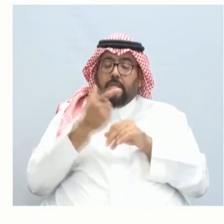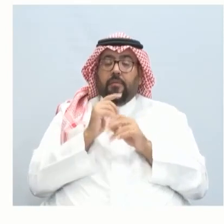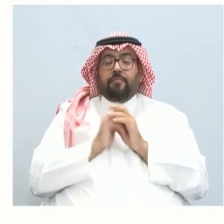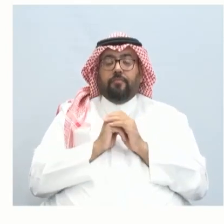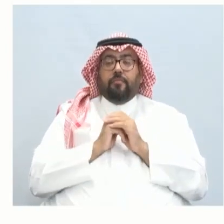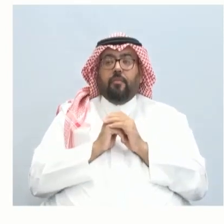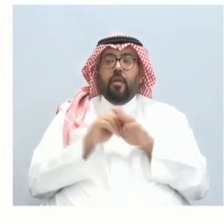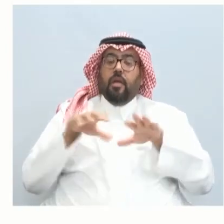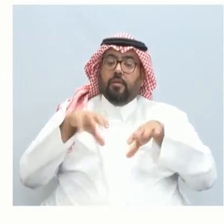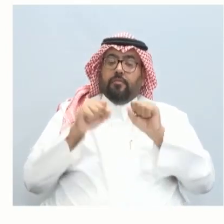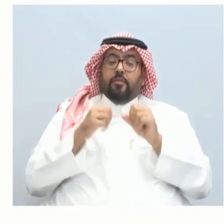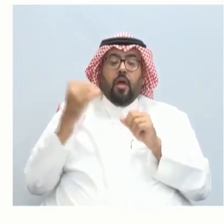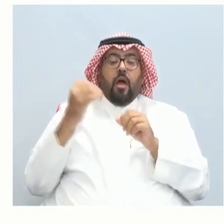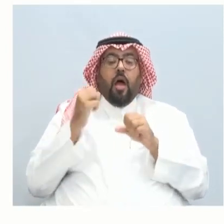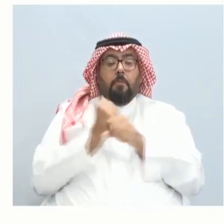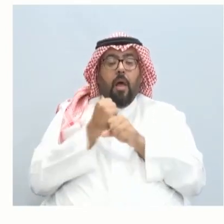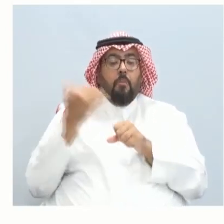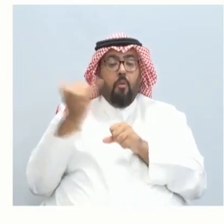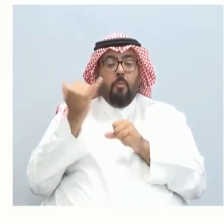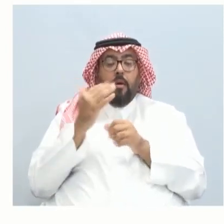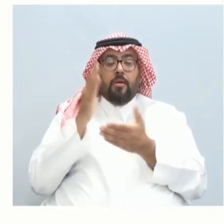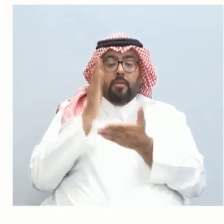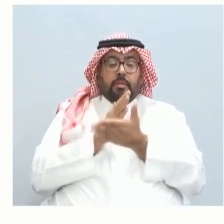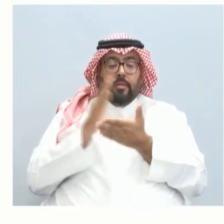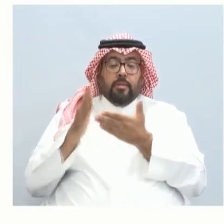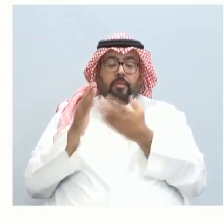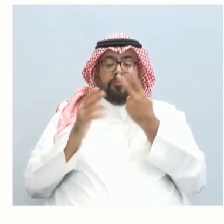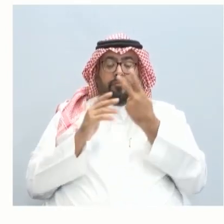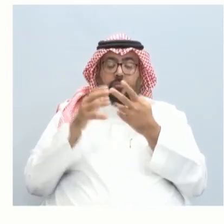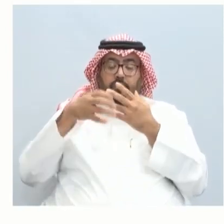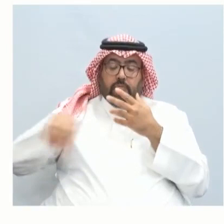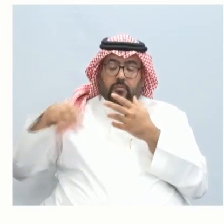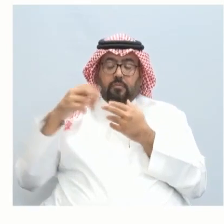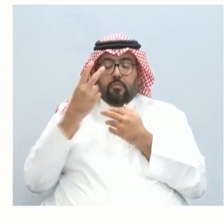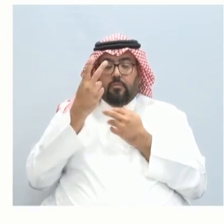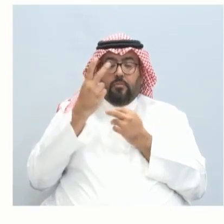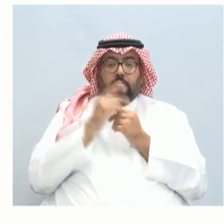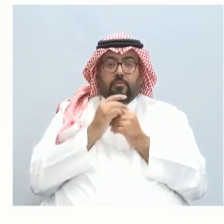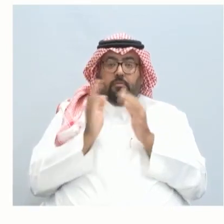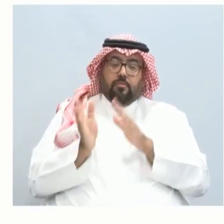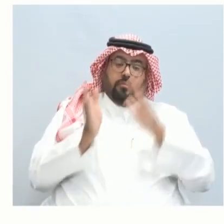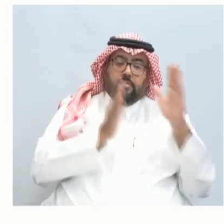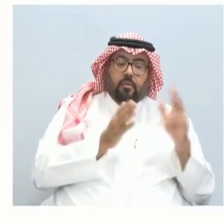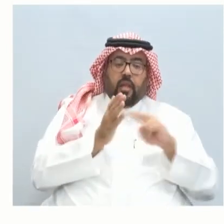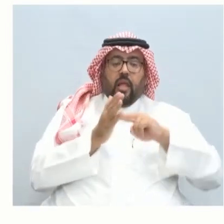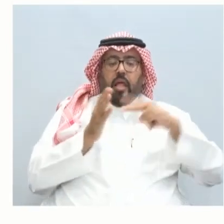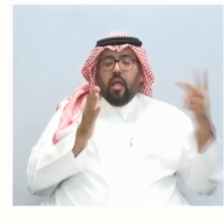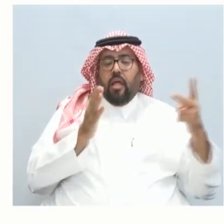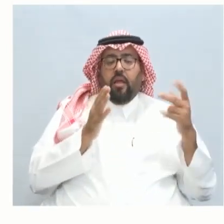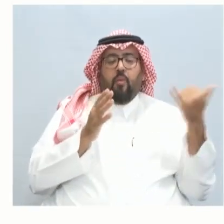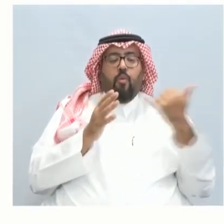انتهينا من الاعمال المهمه التي قسمت الى عاجل وغير عاجل ننتقل الى